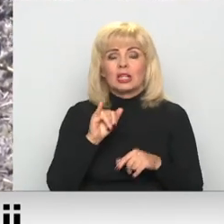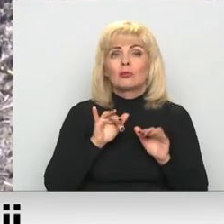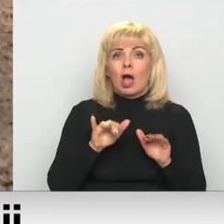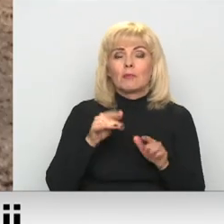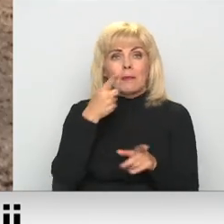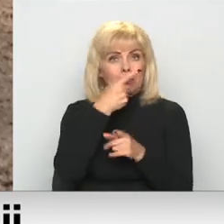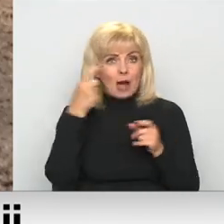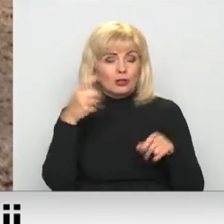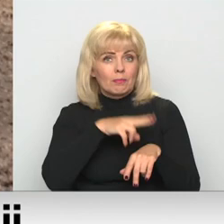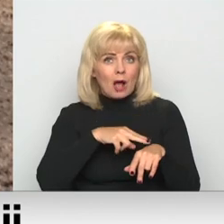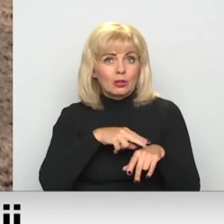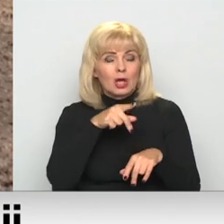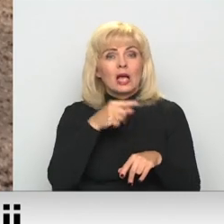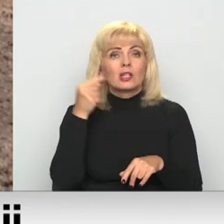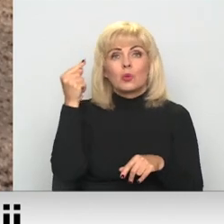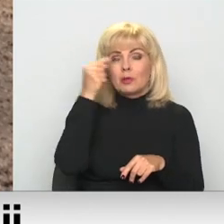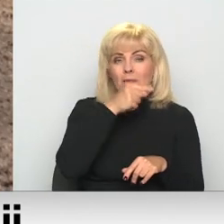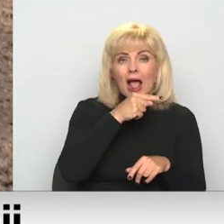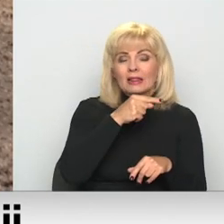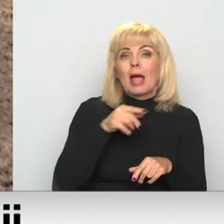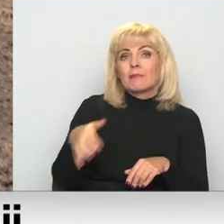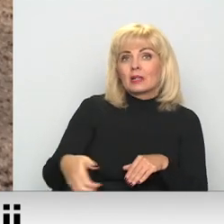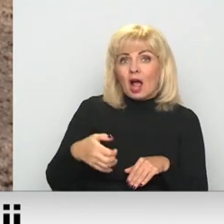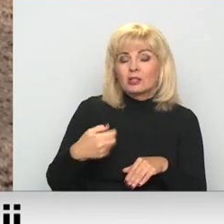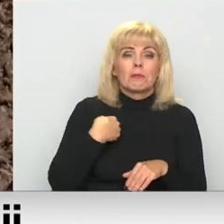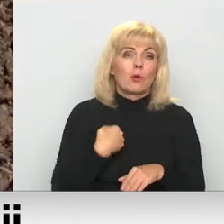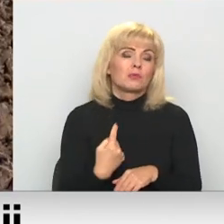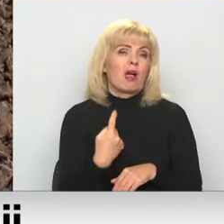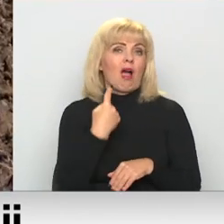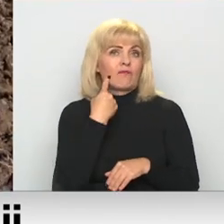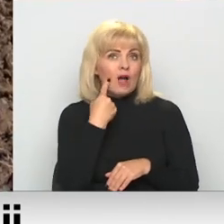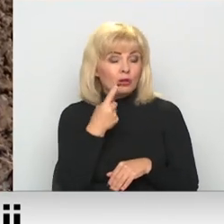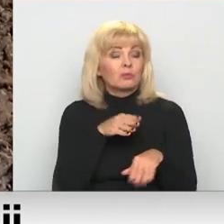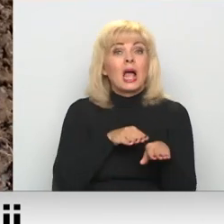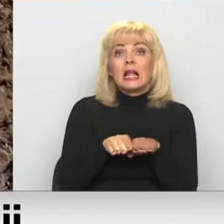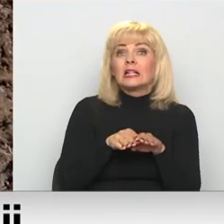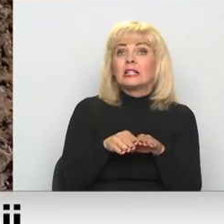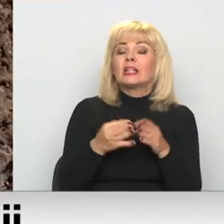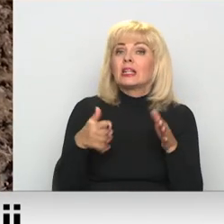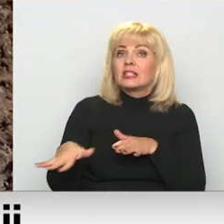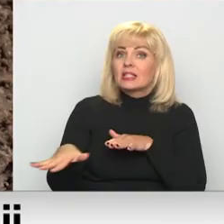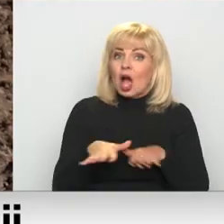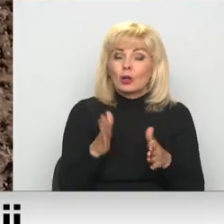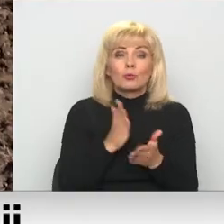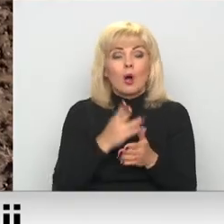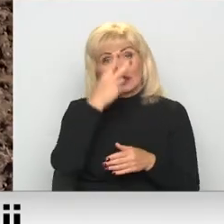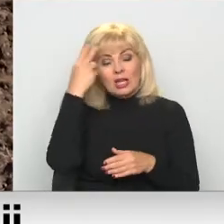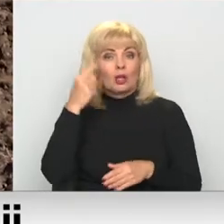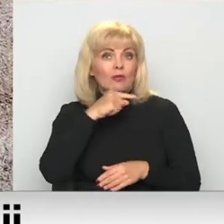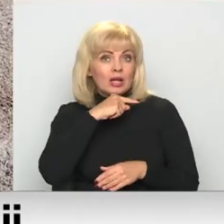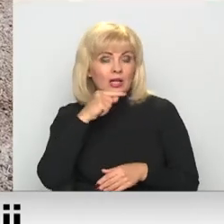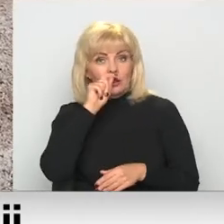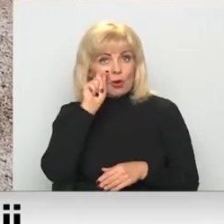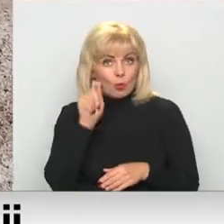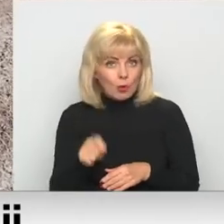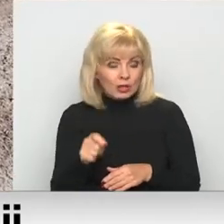policiju, sauc par melnajiem racējiem. Tas mums ir apvainojums. Līdzīgi sarīkojumi norisinās arī Lietuvā, Krievijā un Ukrainā